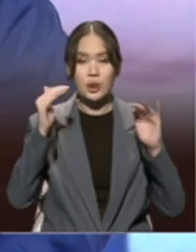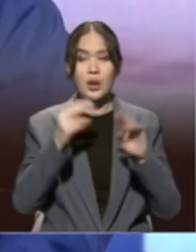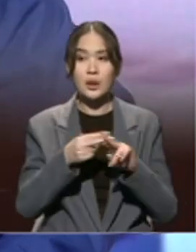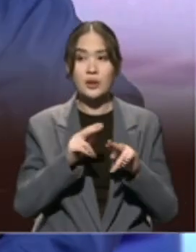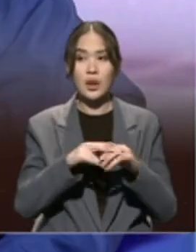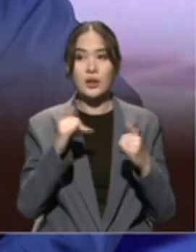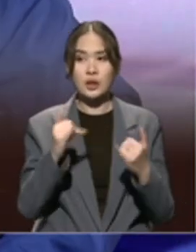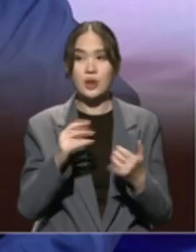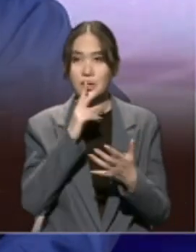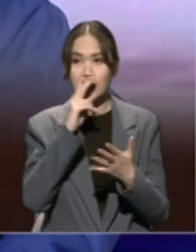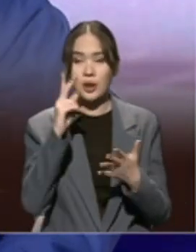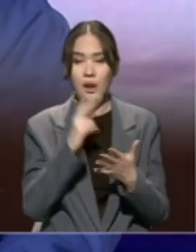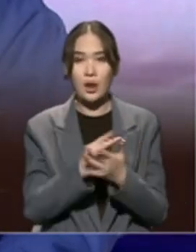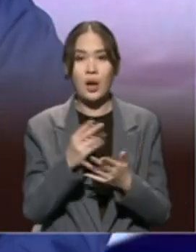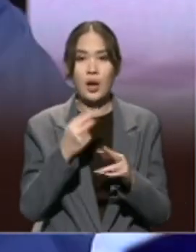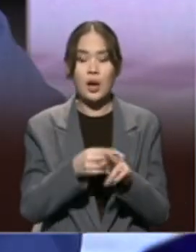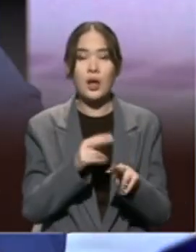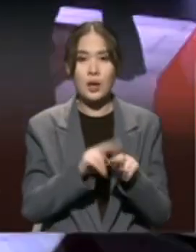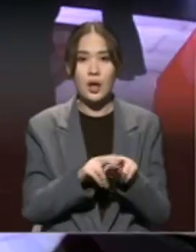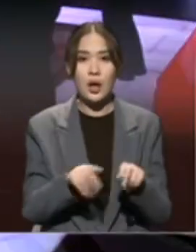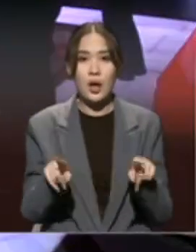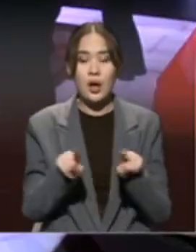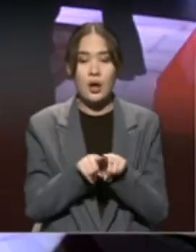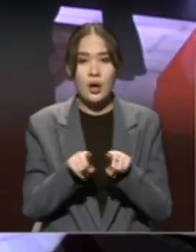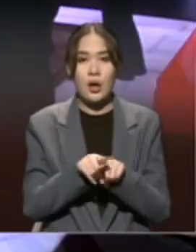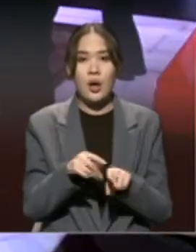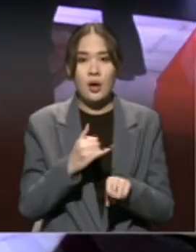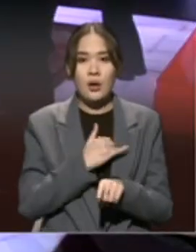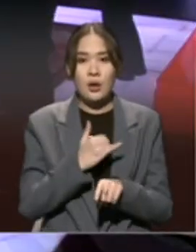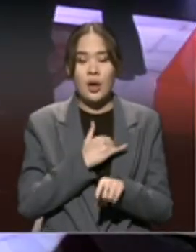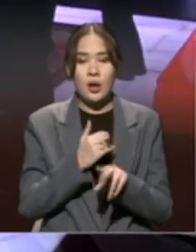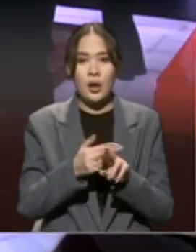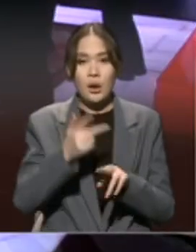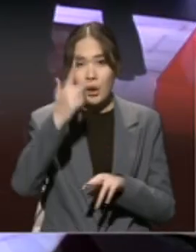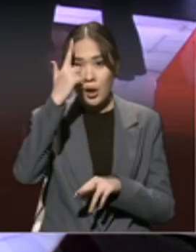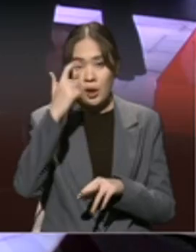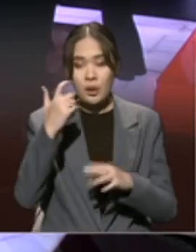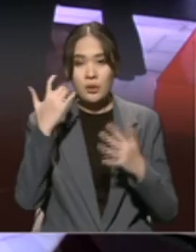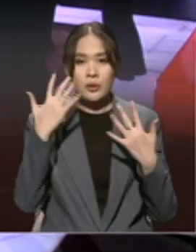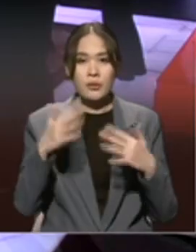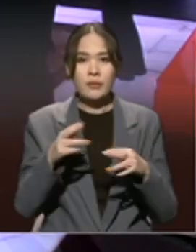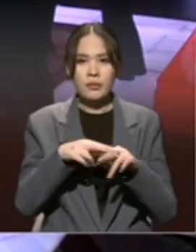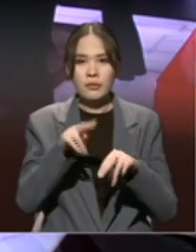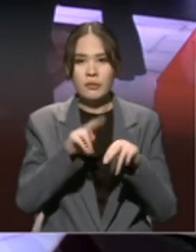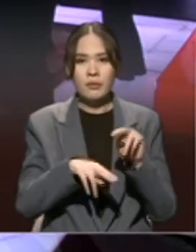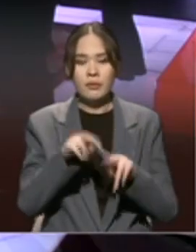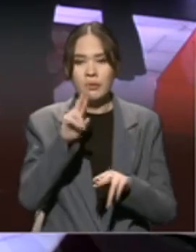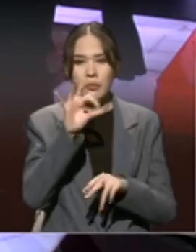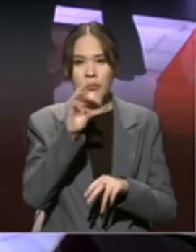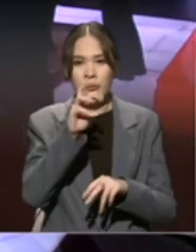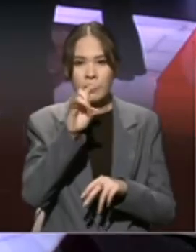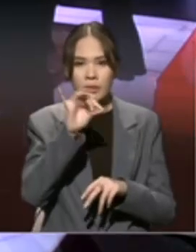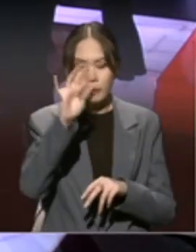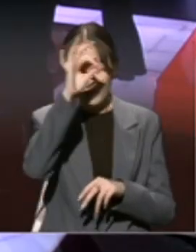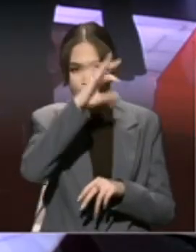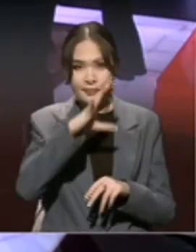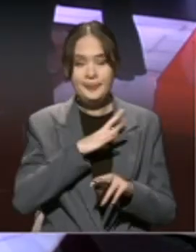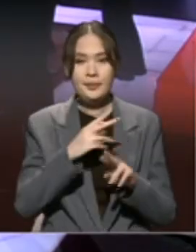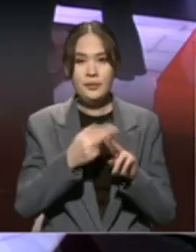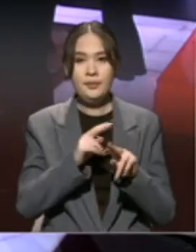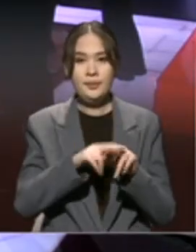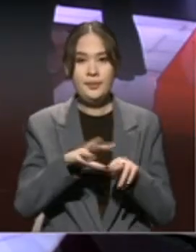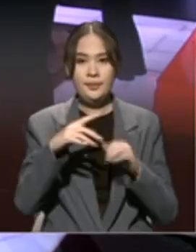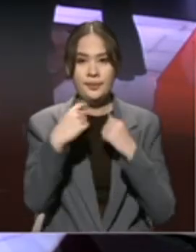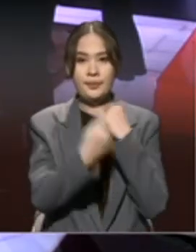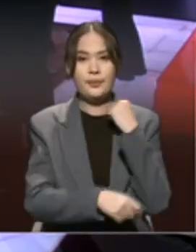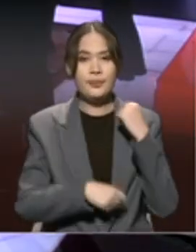отырыңыз. Енді мынау бізде білгеннен кейін енді құрылыс компаниялары бағаны көтереді. Құрылыс компаниясы емес. Мына